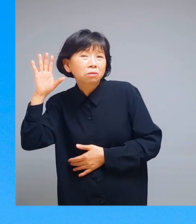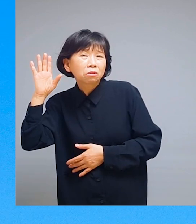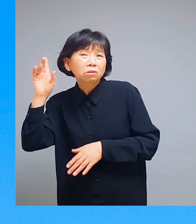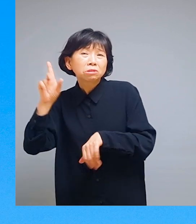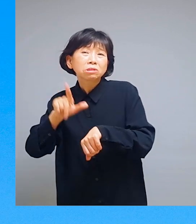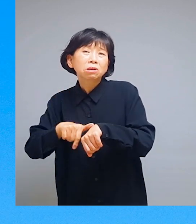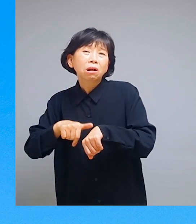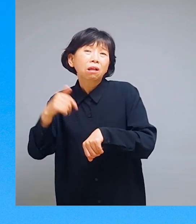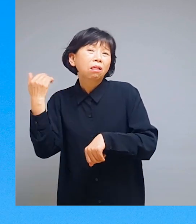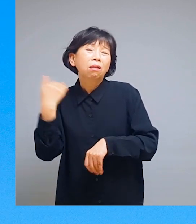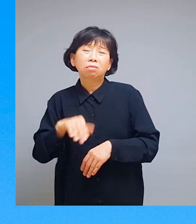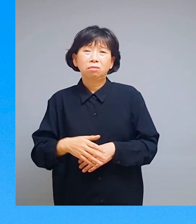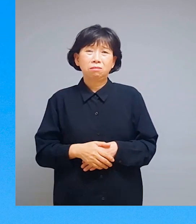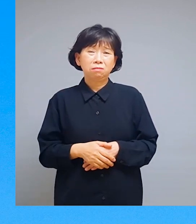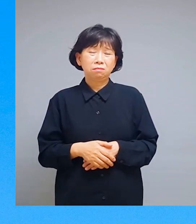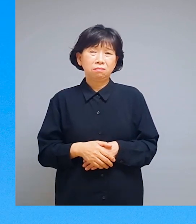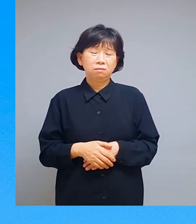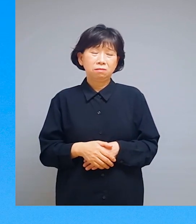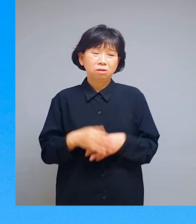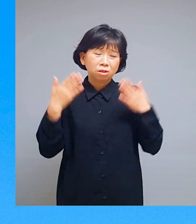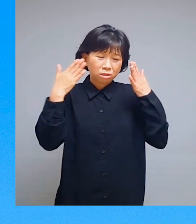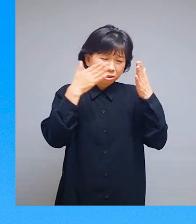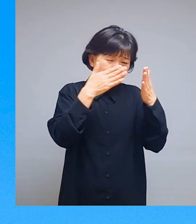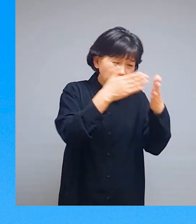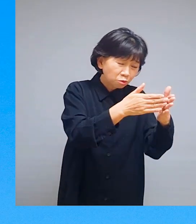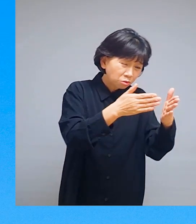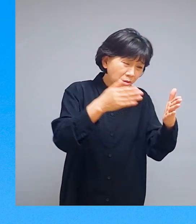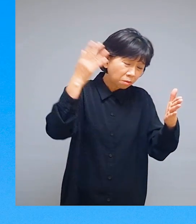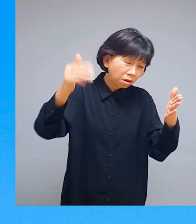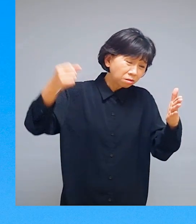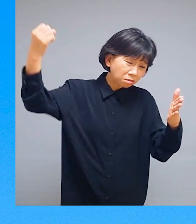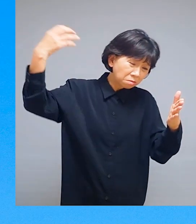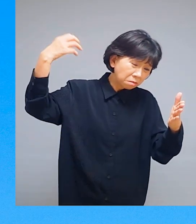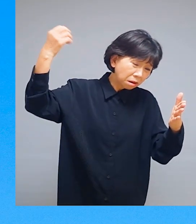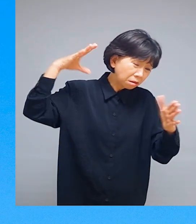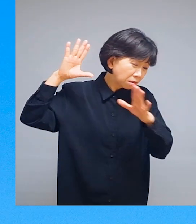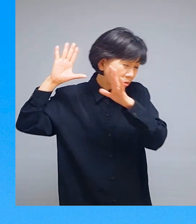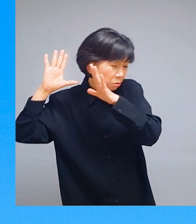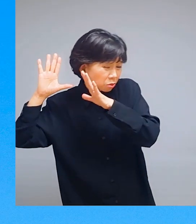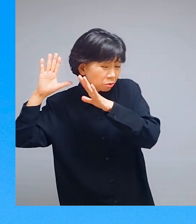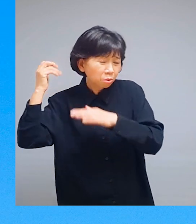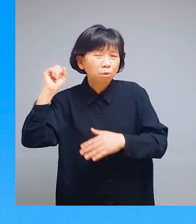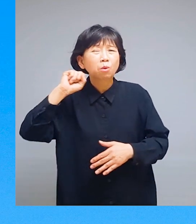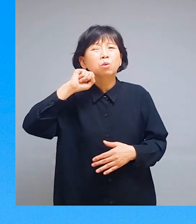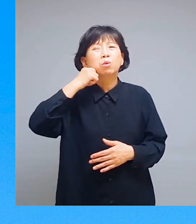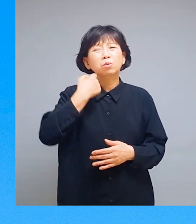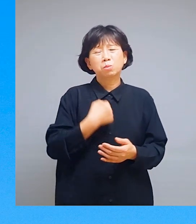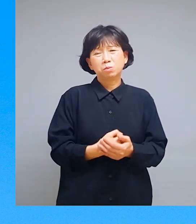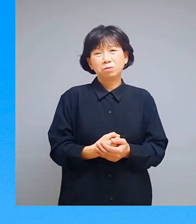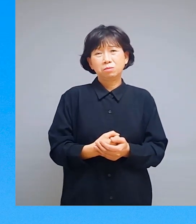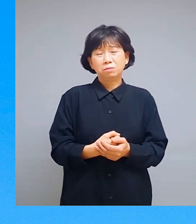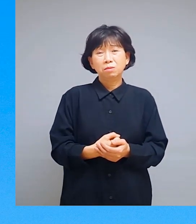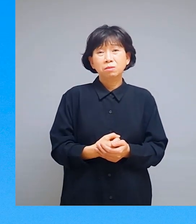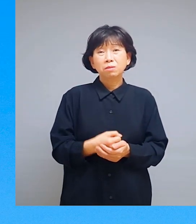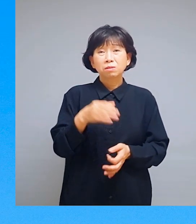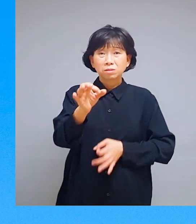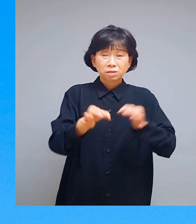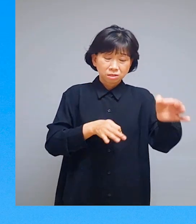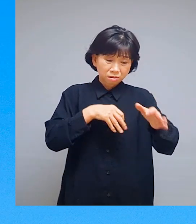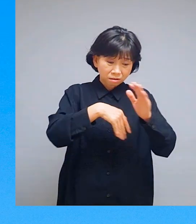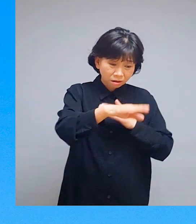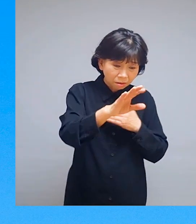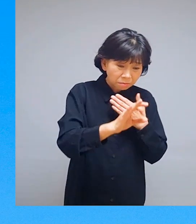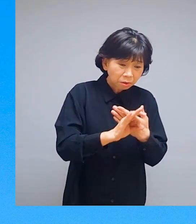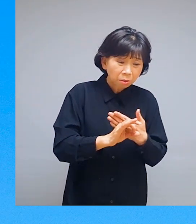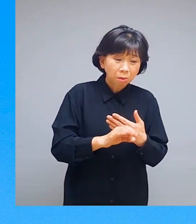여러분 뭔가 소리를 집중해서 들을 때 시장바닥 같은 데 가보면 재래시장 같은 데 가보면 이것저것 막 팔고 계시잖아요. 그렇죠?